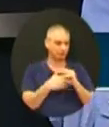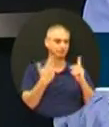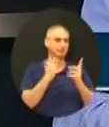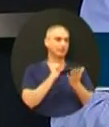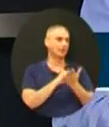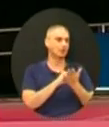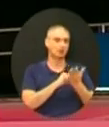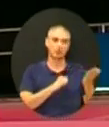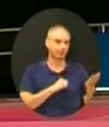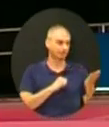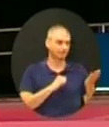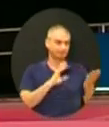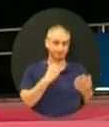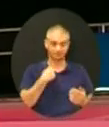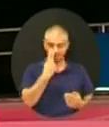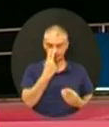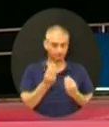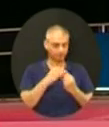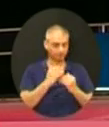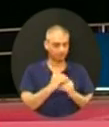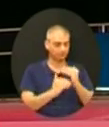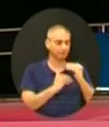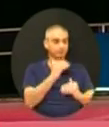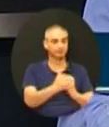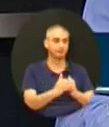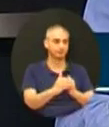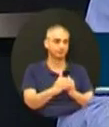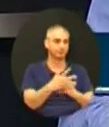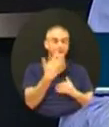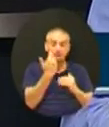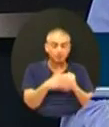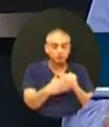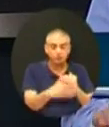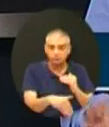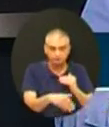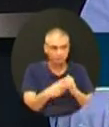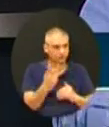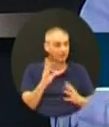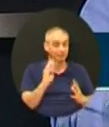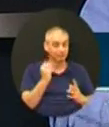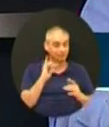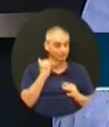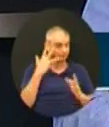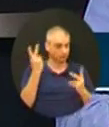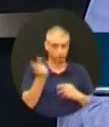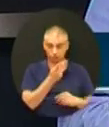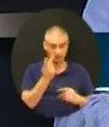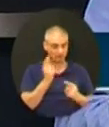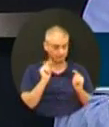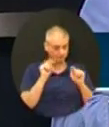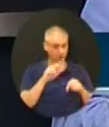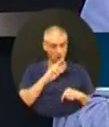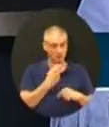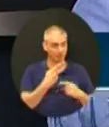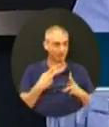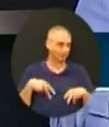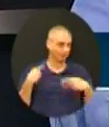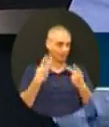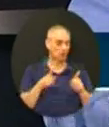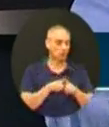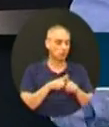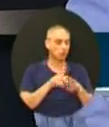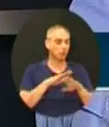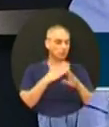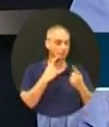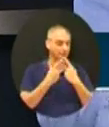כזו כן. או אחרת. אם אני מסתכל עוד צעד אחד קדימה, בסוף, אם וכאשר שני הצדדים יגיעו שוב בחזרה לאותו שולחן